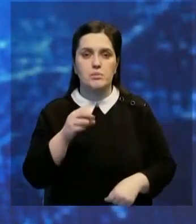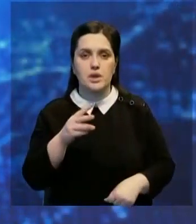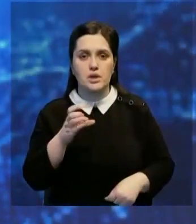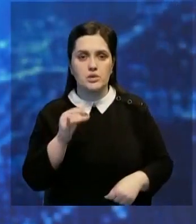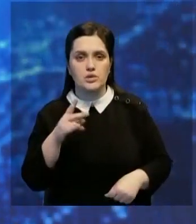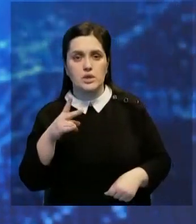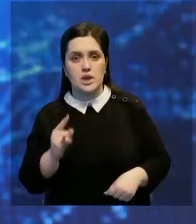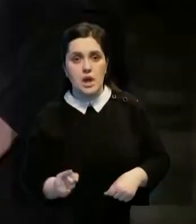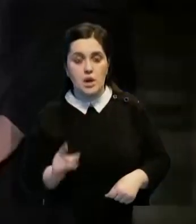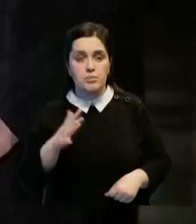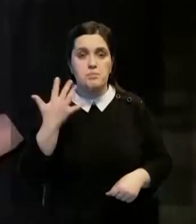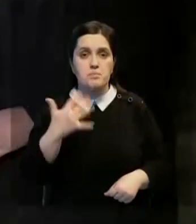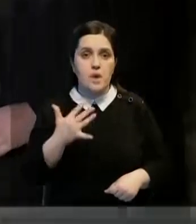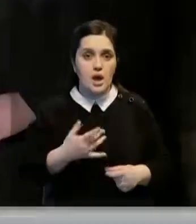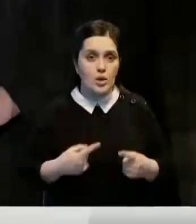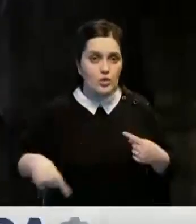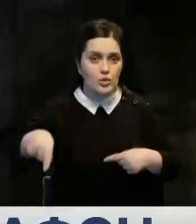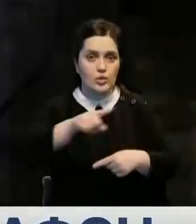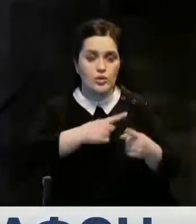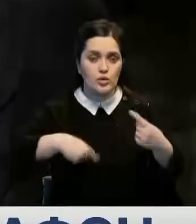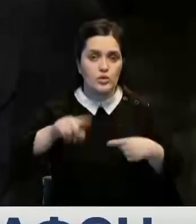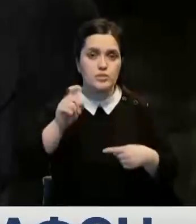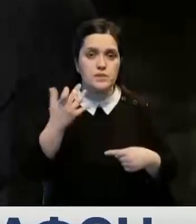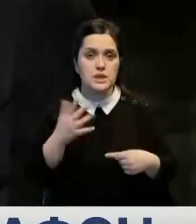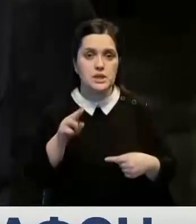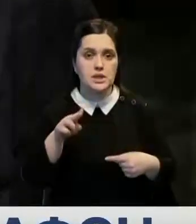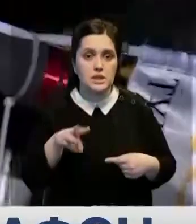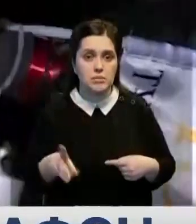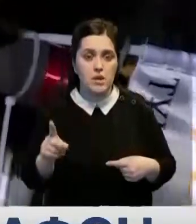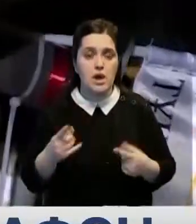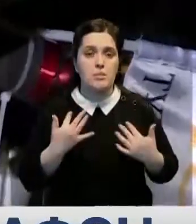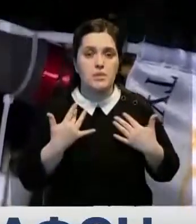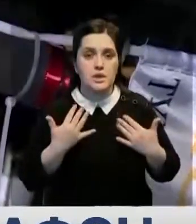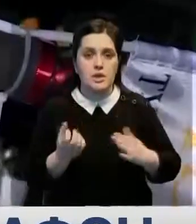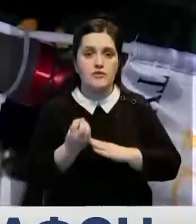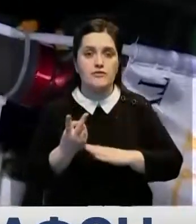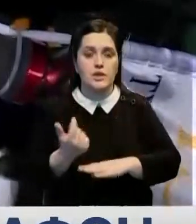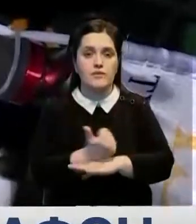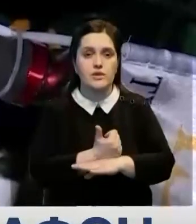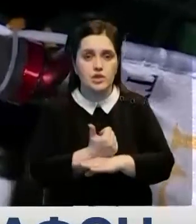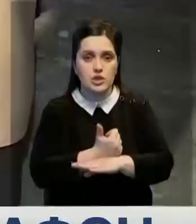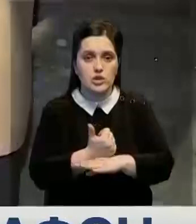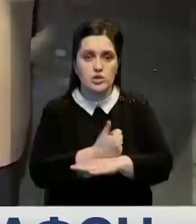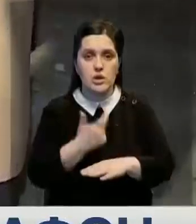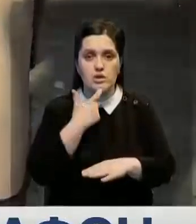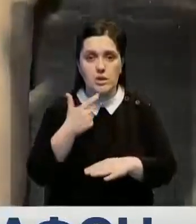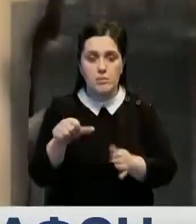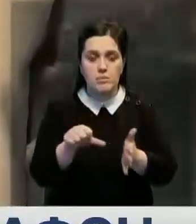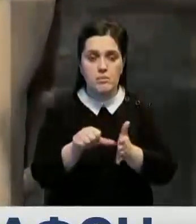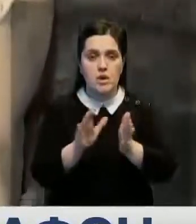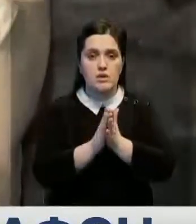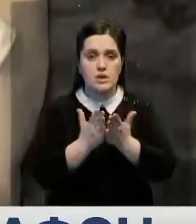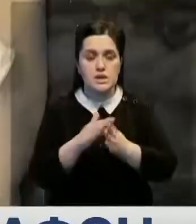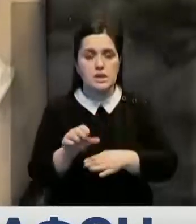Ернат Мелсуле проедет 50 кругов. Это 150 километров. На это потребуется не менее 12 часов.